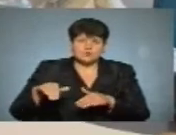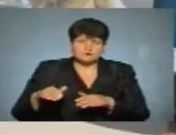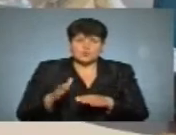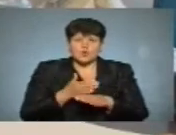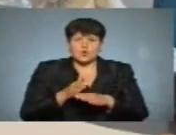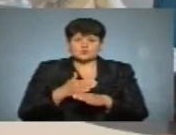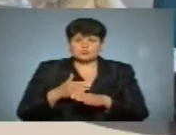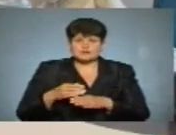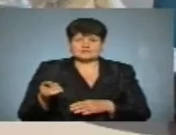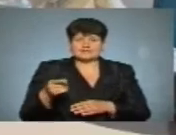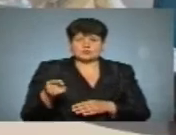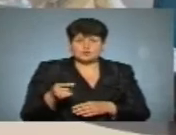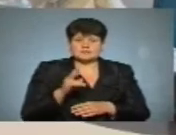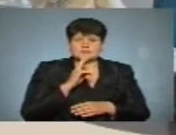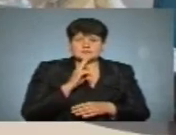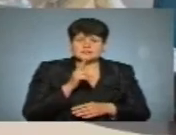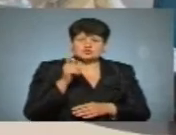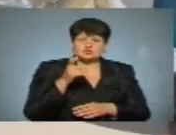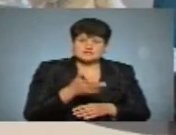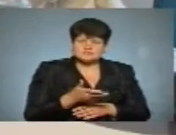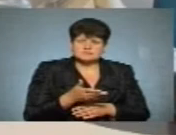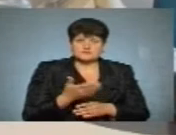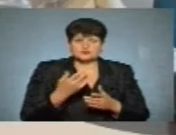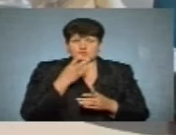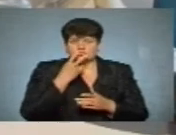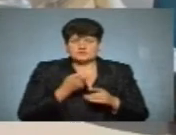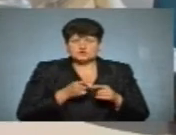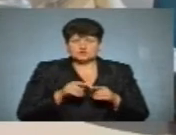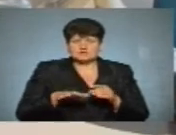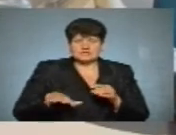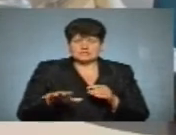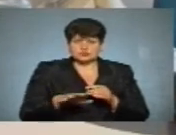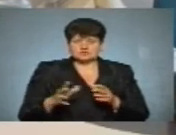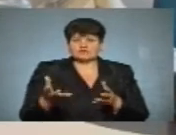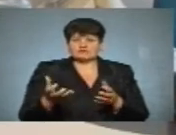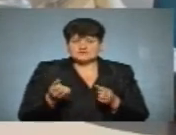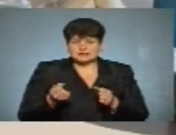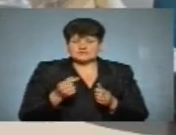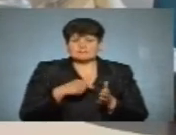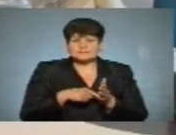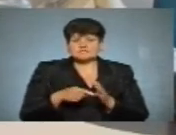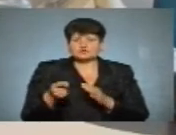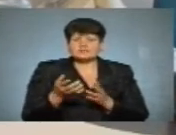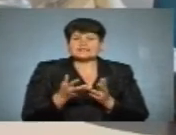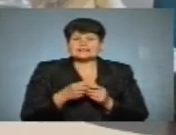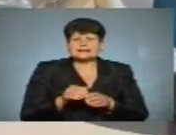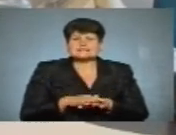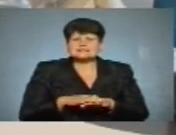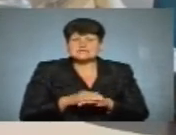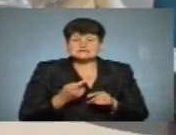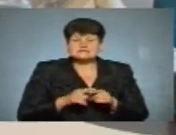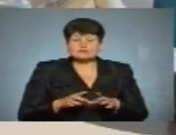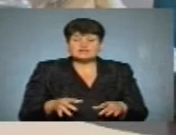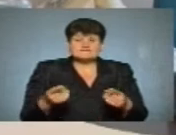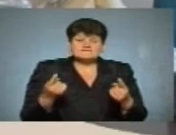розподіл Тернопільський, Кременецький і Чортківський, просто якщо подивитися на цю територію, а ще взяти з урахуванням міста Тернопіль кількості населення, це буде такий